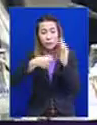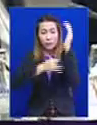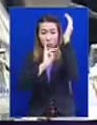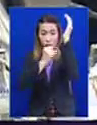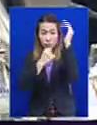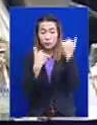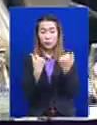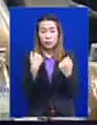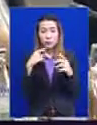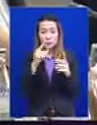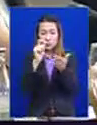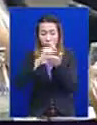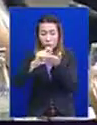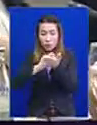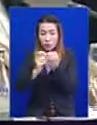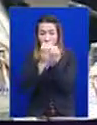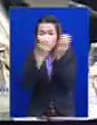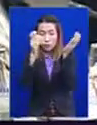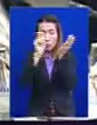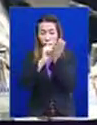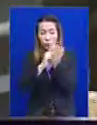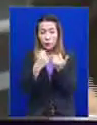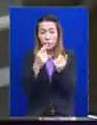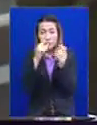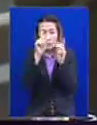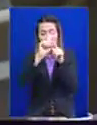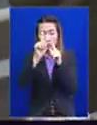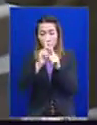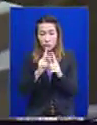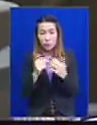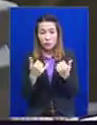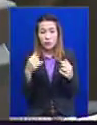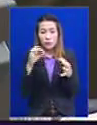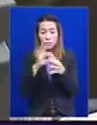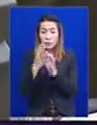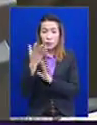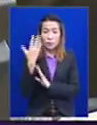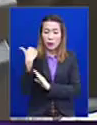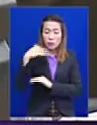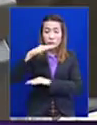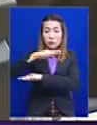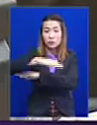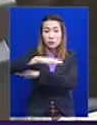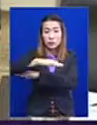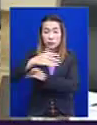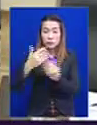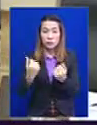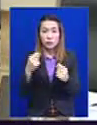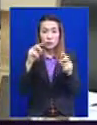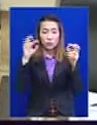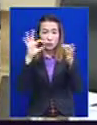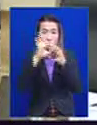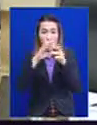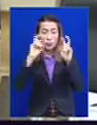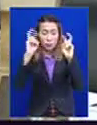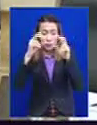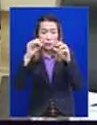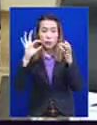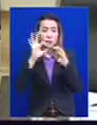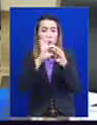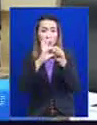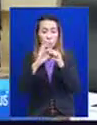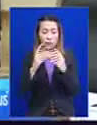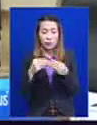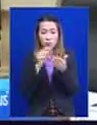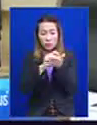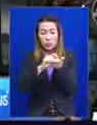มยังคงพิจารณาร่างรัฐธรรมนูญเป็นรายมาตราต่อเนื่องจากเย็นวันนี้ซึ่งขณะนี้ถึงในหมวดรัฐสภาแล้วค่ะซึ่งกร